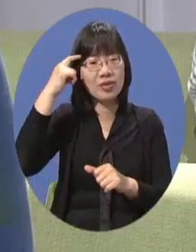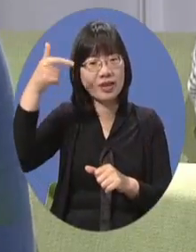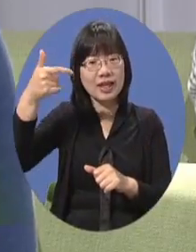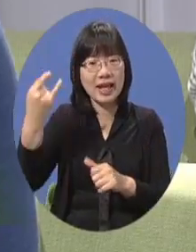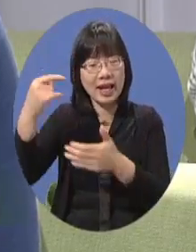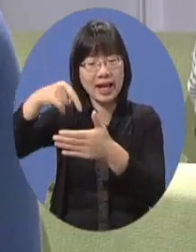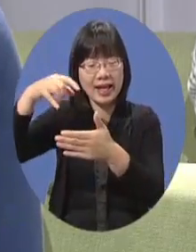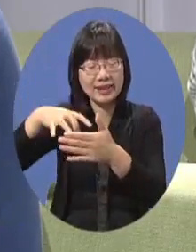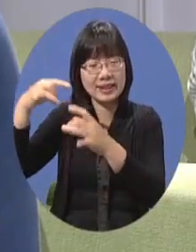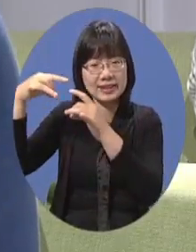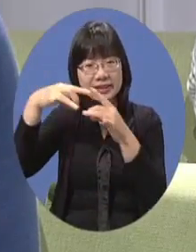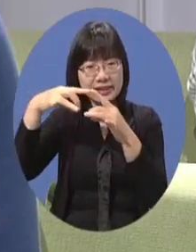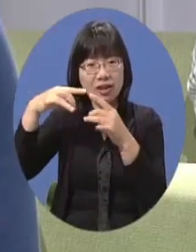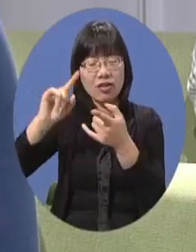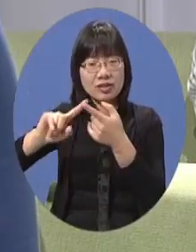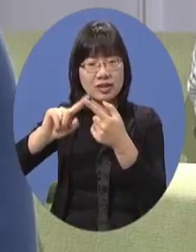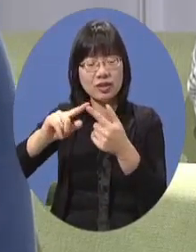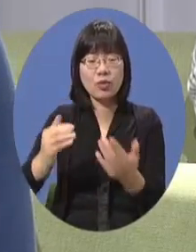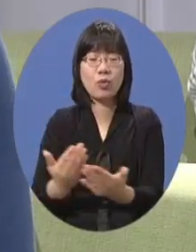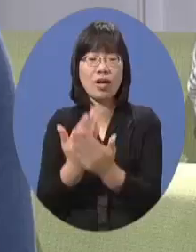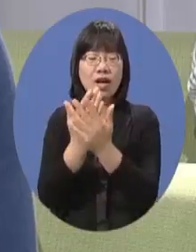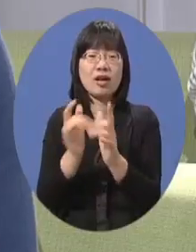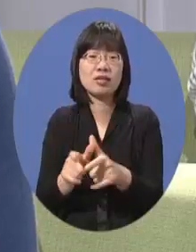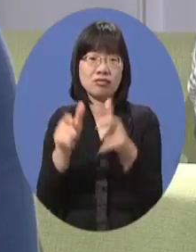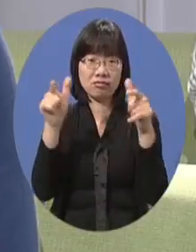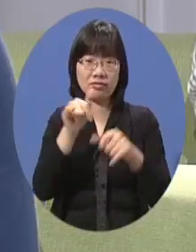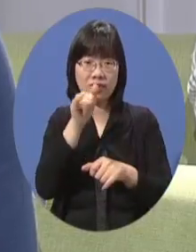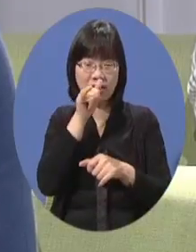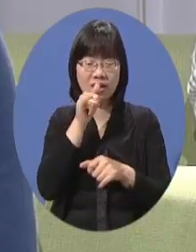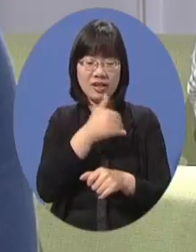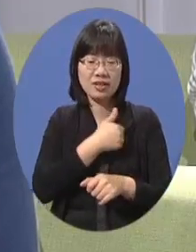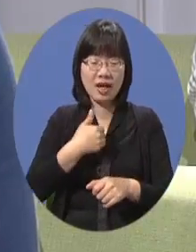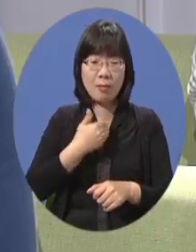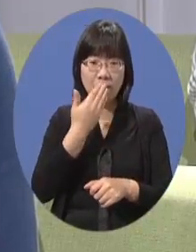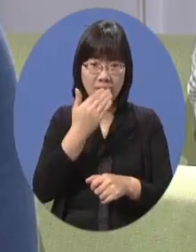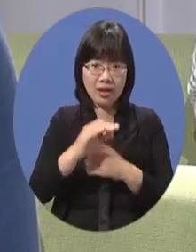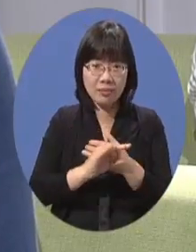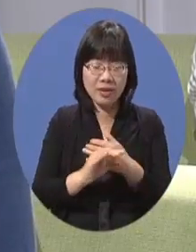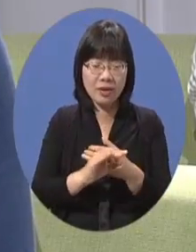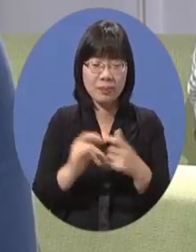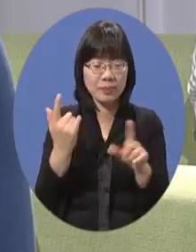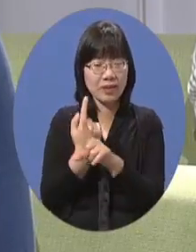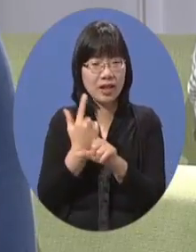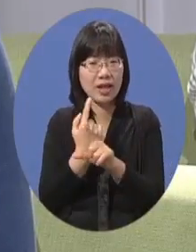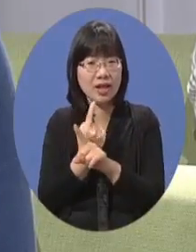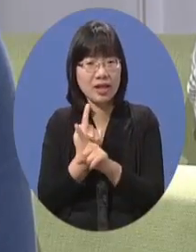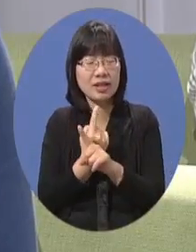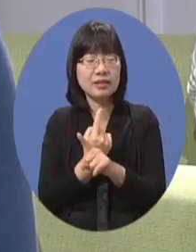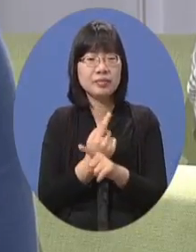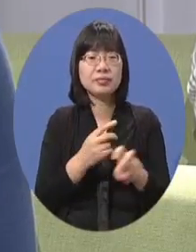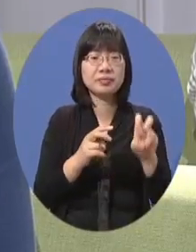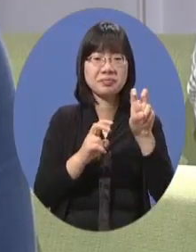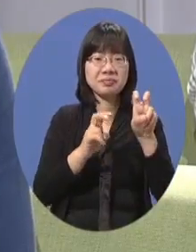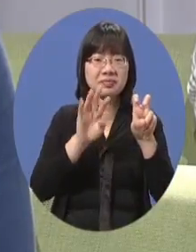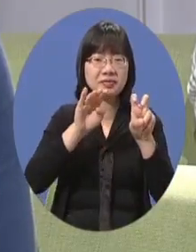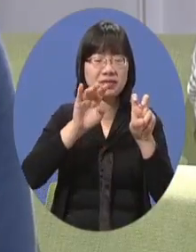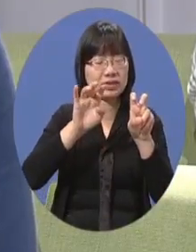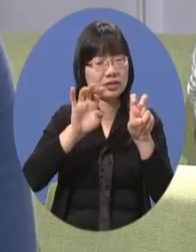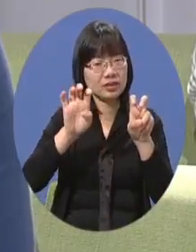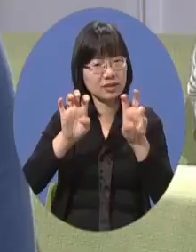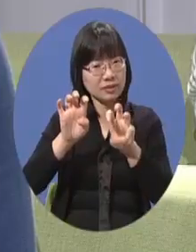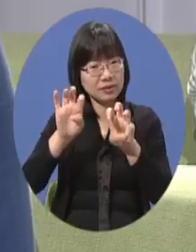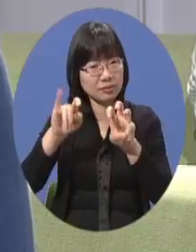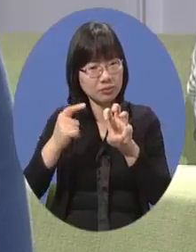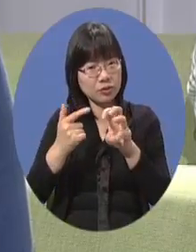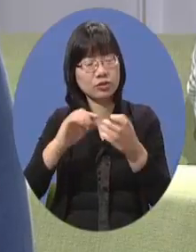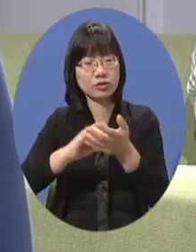것입니다. 그래서 좀 되도록이면 시간을 내서요. 매일 조금씩 20, 30분만이라도 아이하고 딱 앉아서